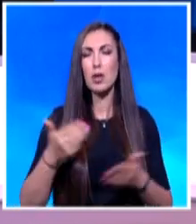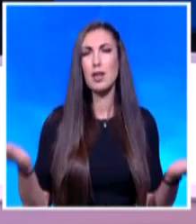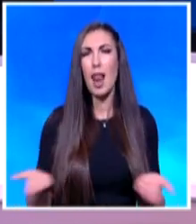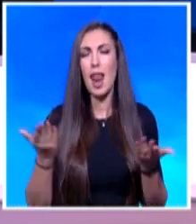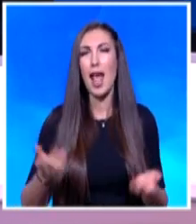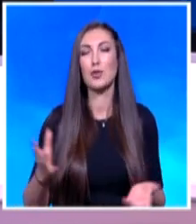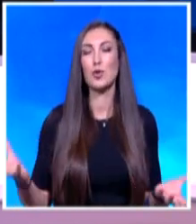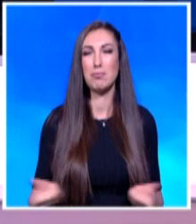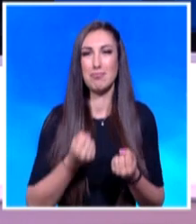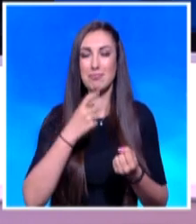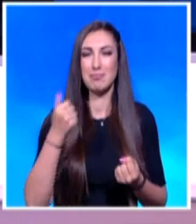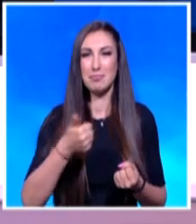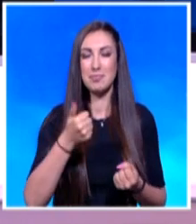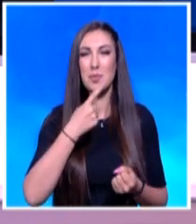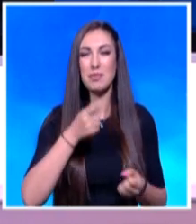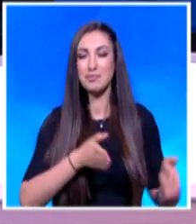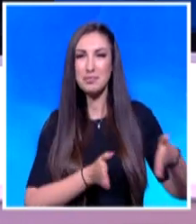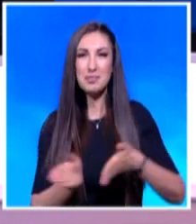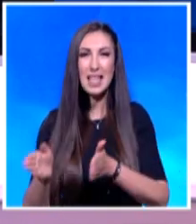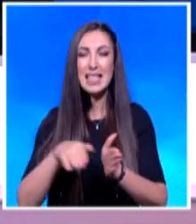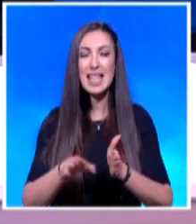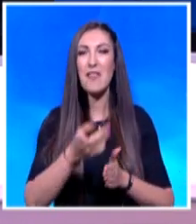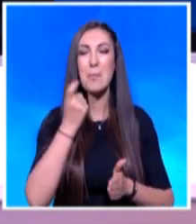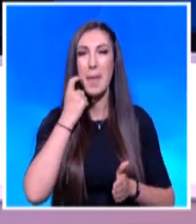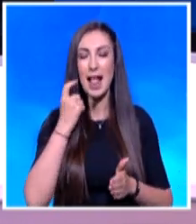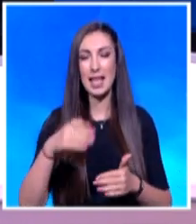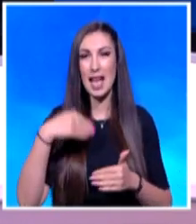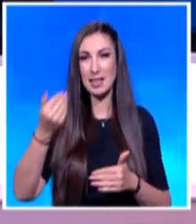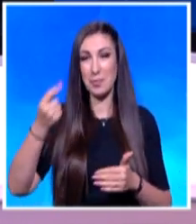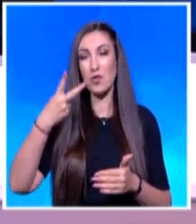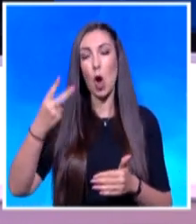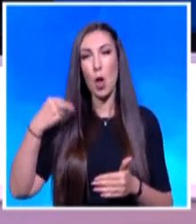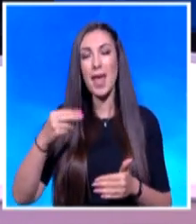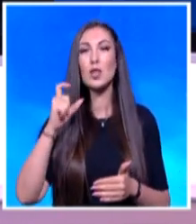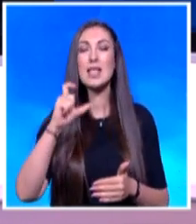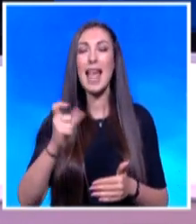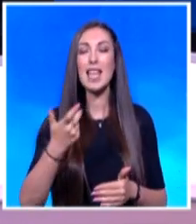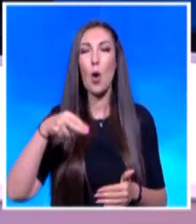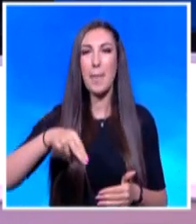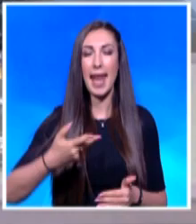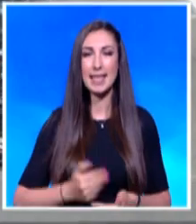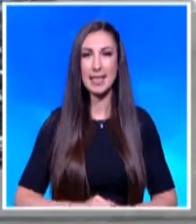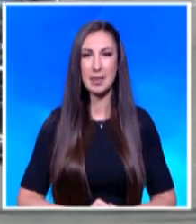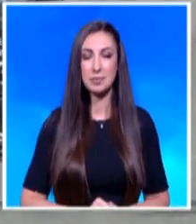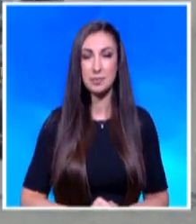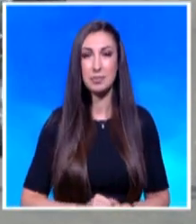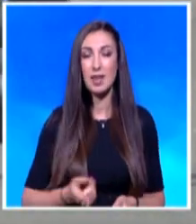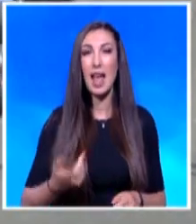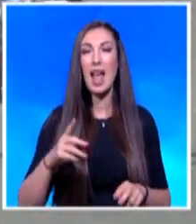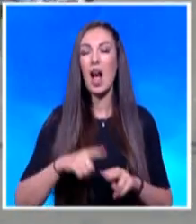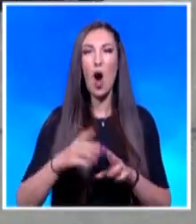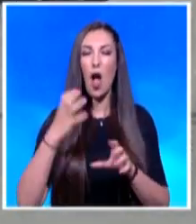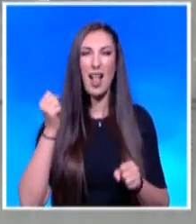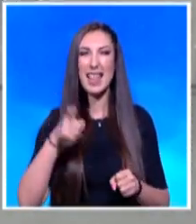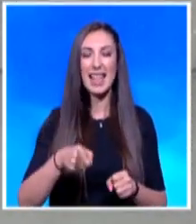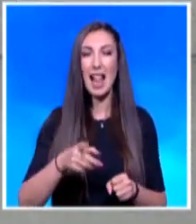спечели над преварата на белгийската писта Спа, а след него финишира с отборника му Серхио Перес. Нидерландецът